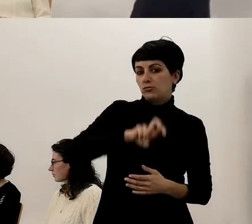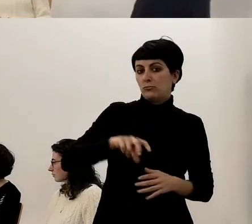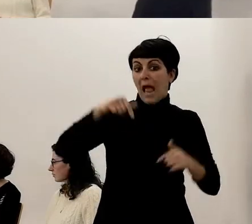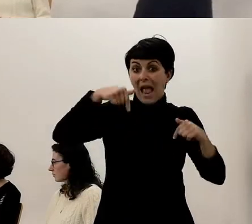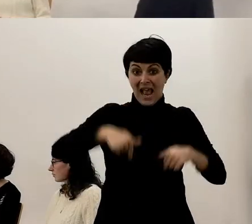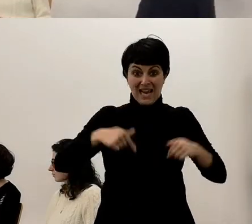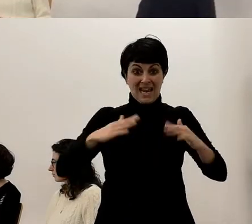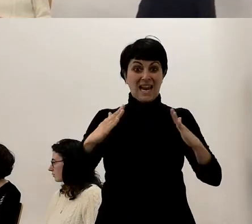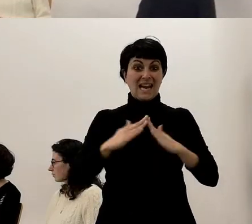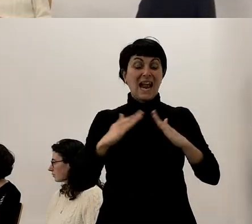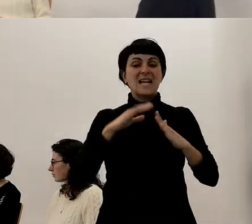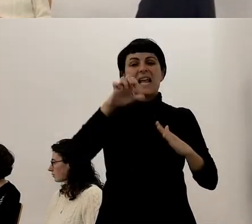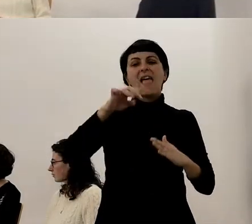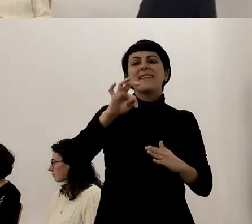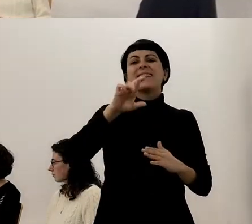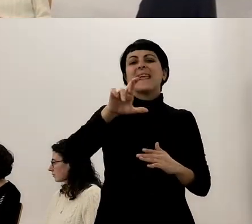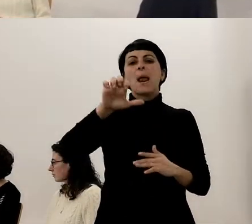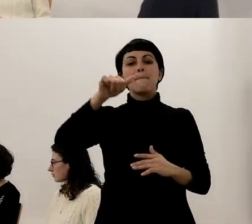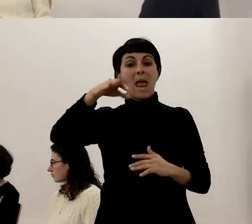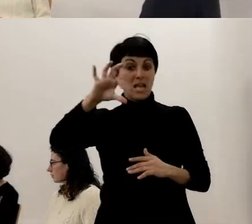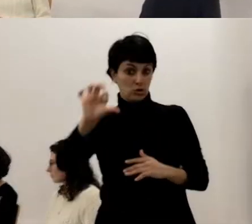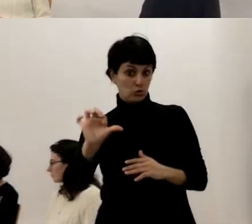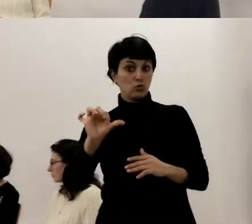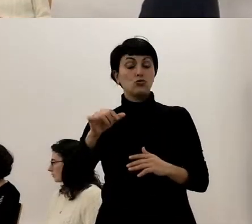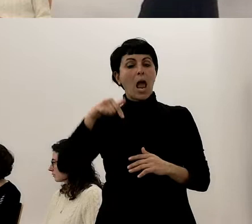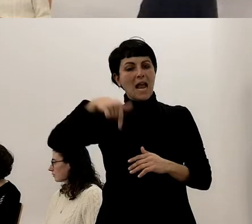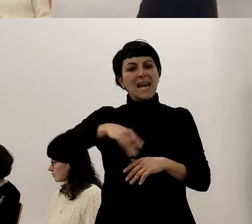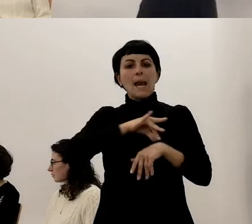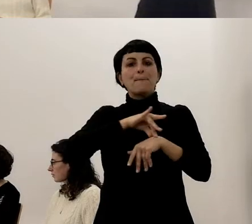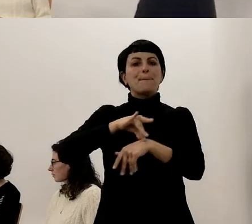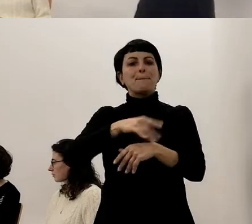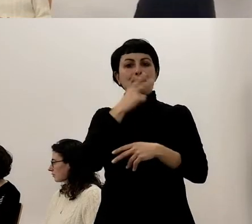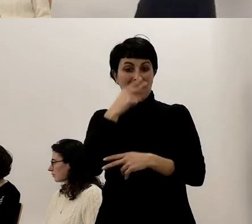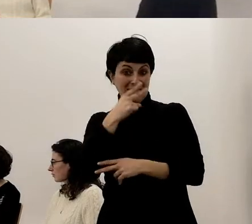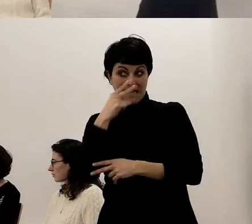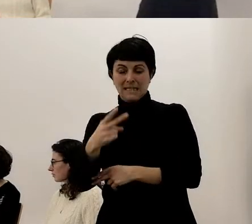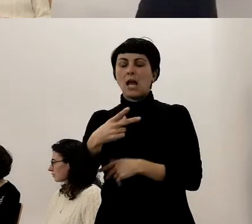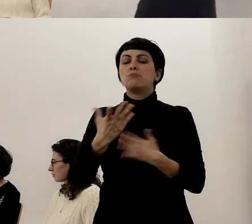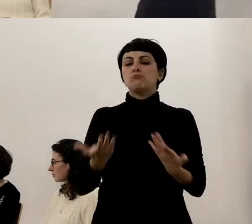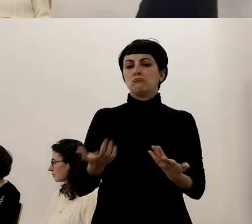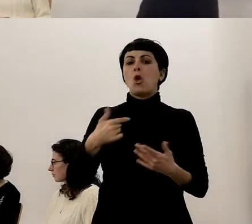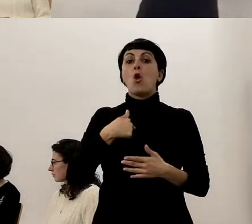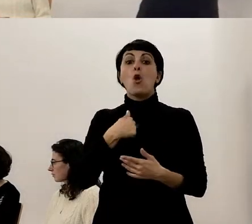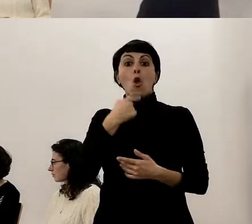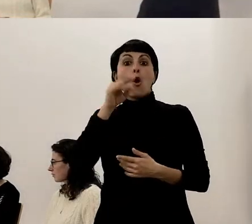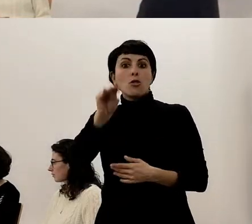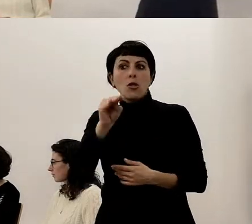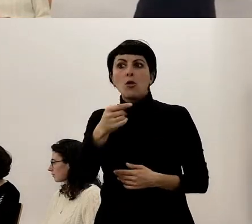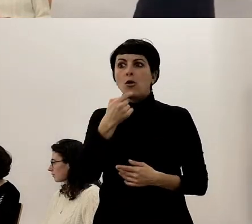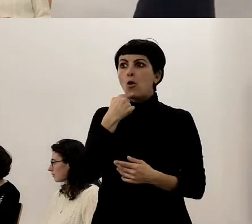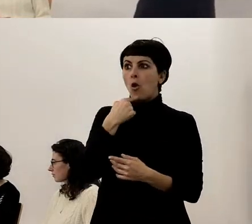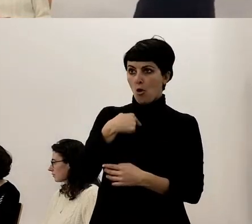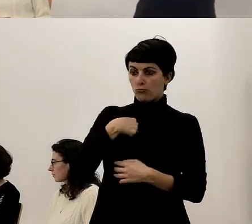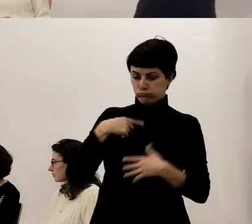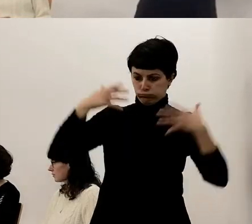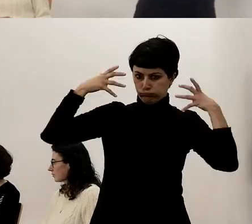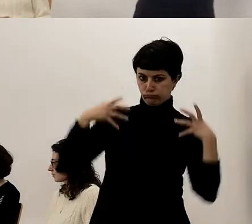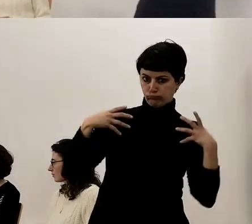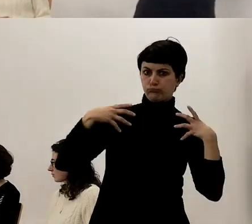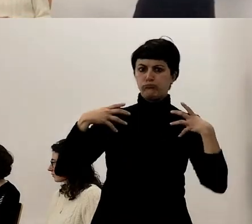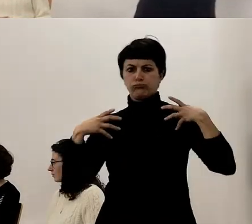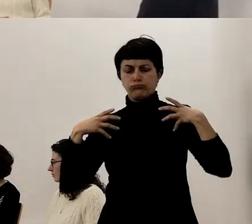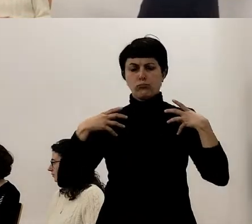dels entremesos, fem visites guiades als gegants i quan a vegades jo dic que porto un gegant de 42 quilos, la gent es